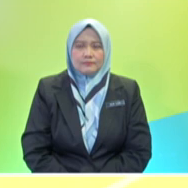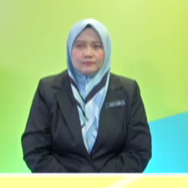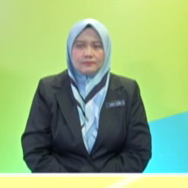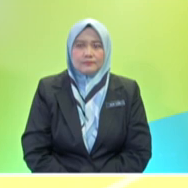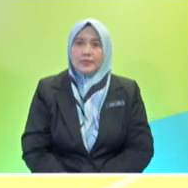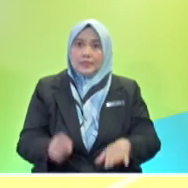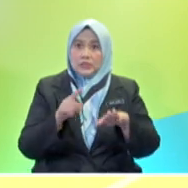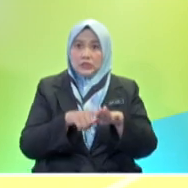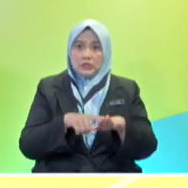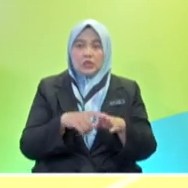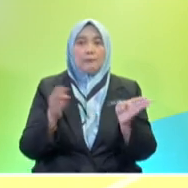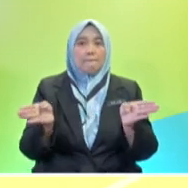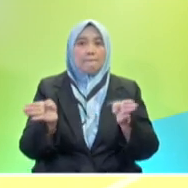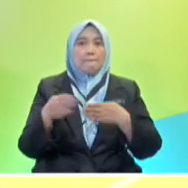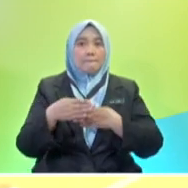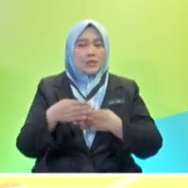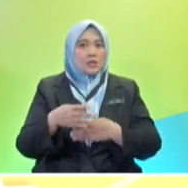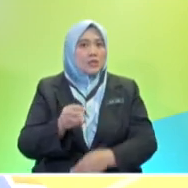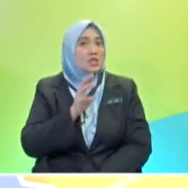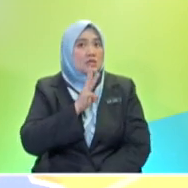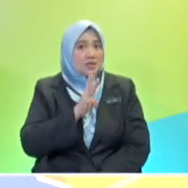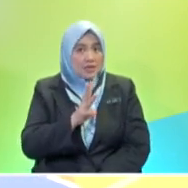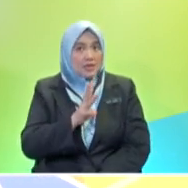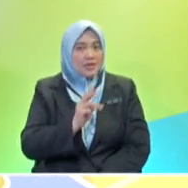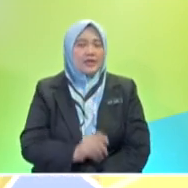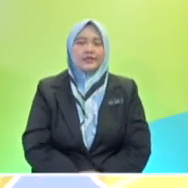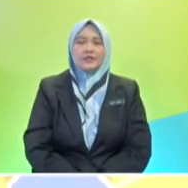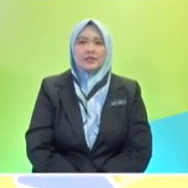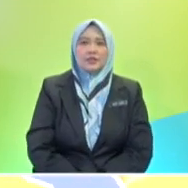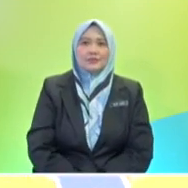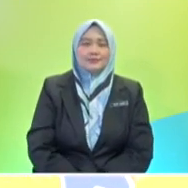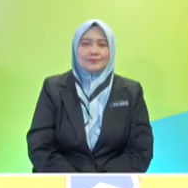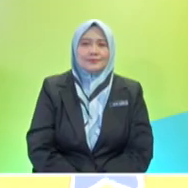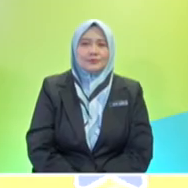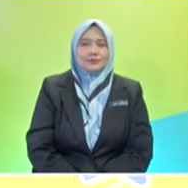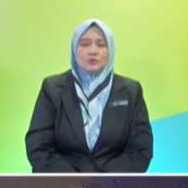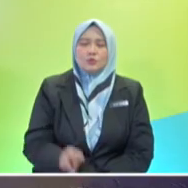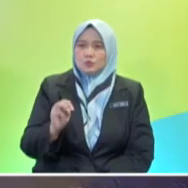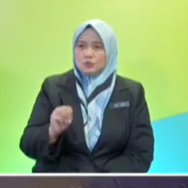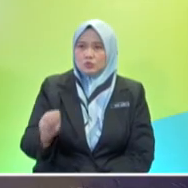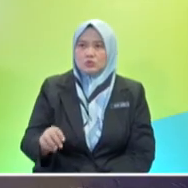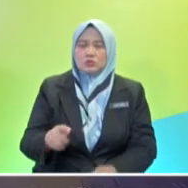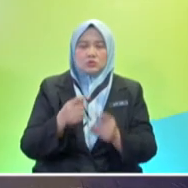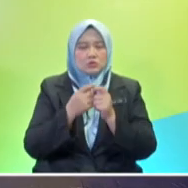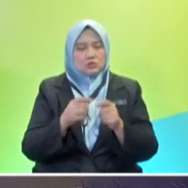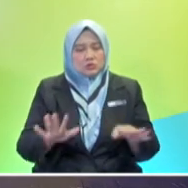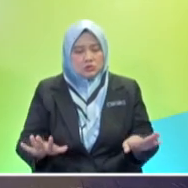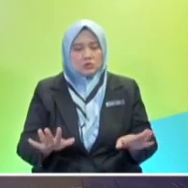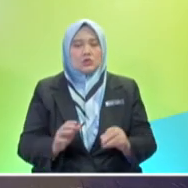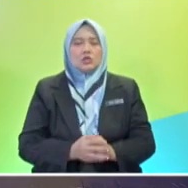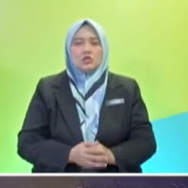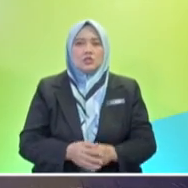Bilik air. Ya, bilik air Nisa. Baiklah, murid-murid sudah menceritakan